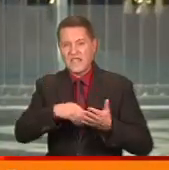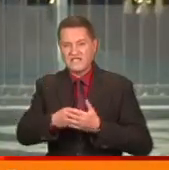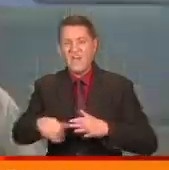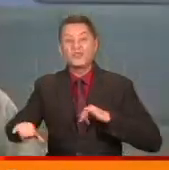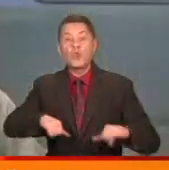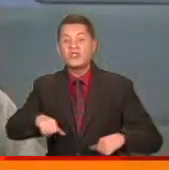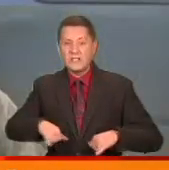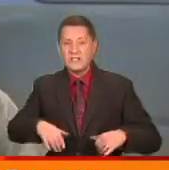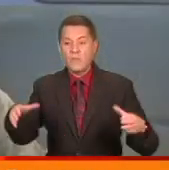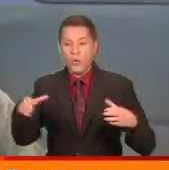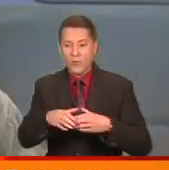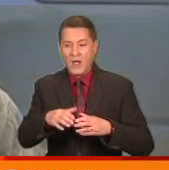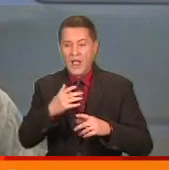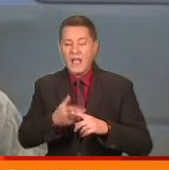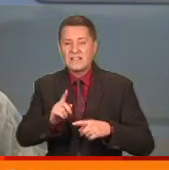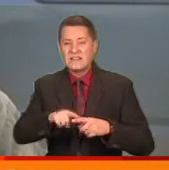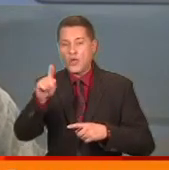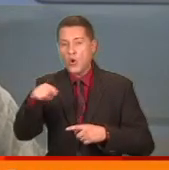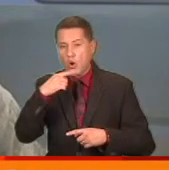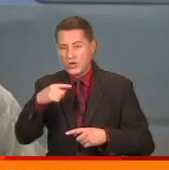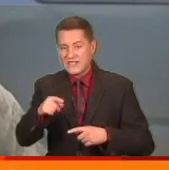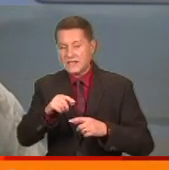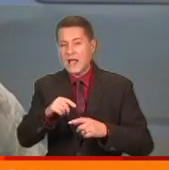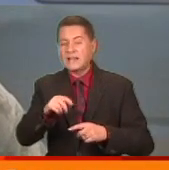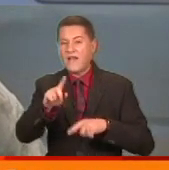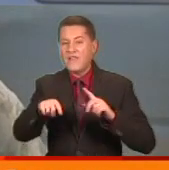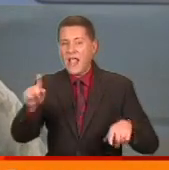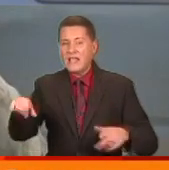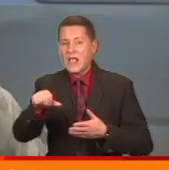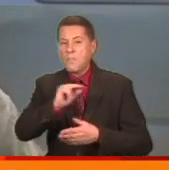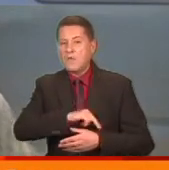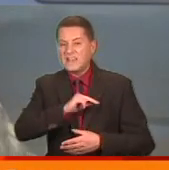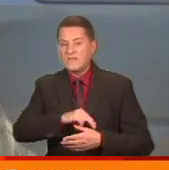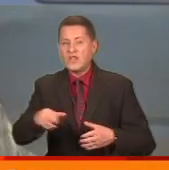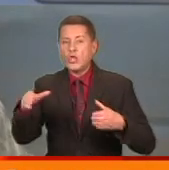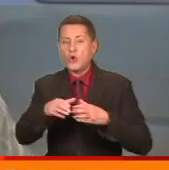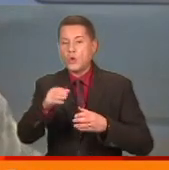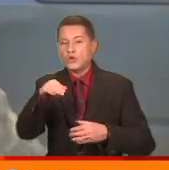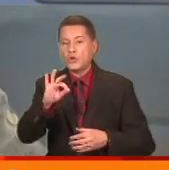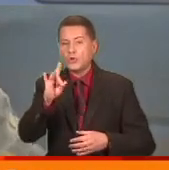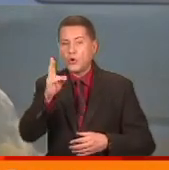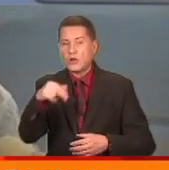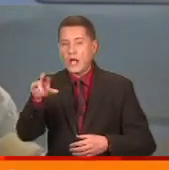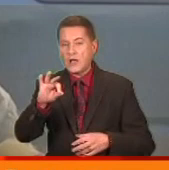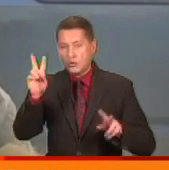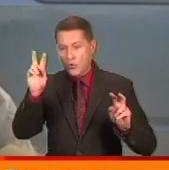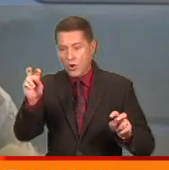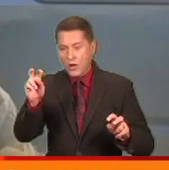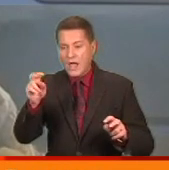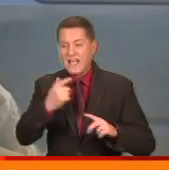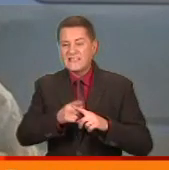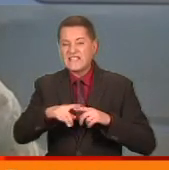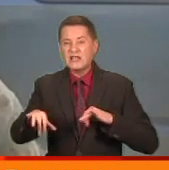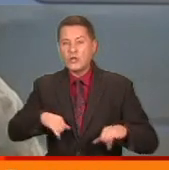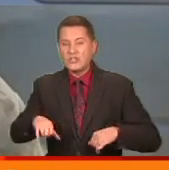угрупованням. Це його цитата, що деякі працівники роти торнадо, я навіть записав, це